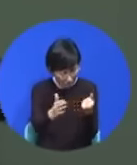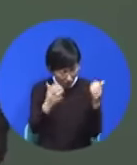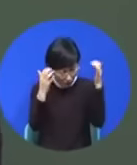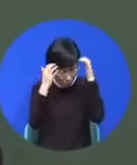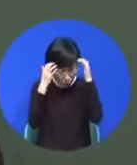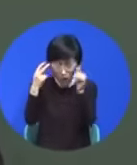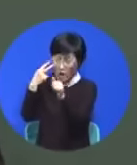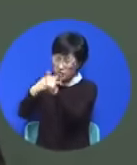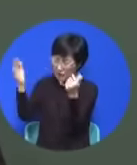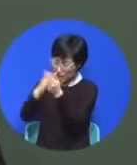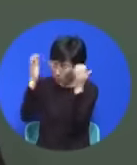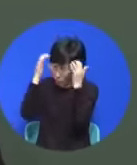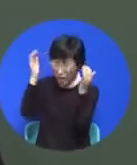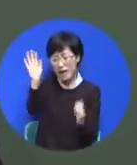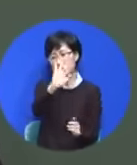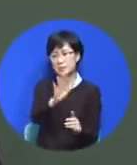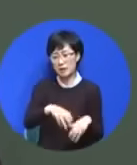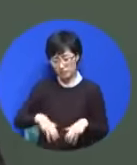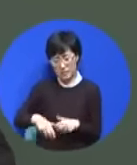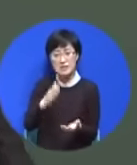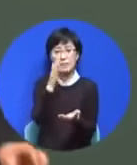오직 성으로 공부하세요